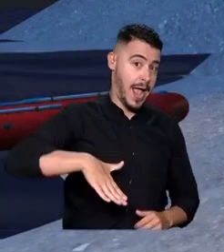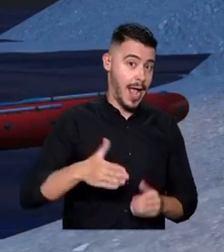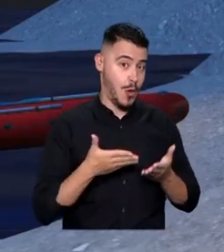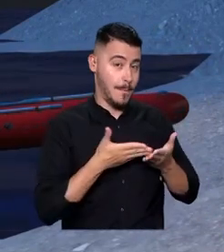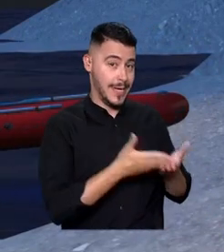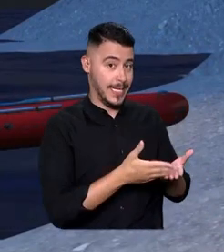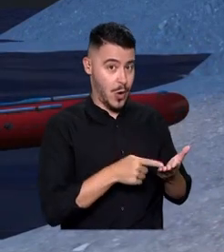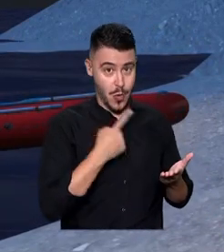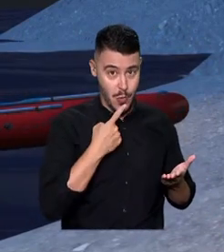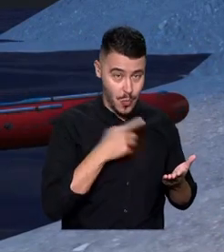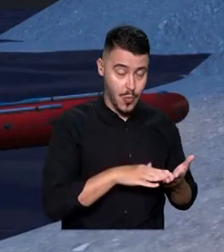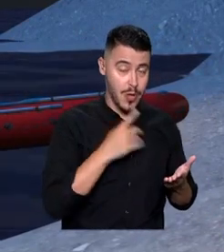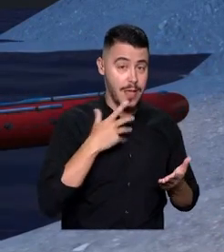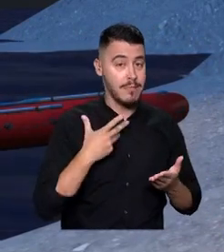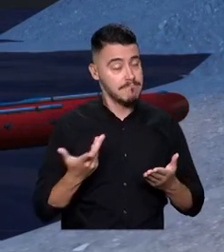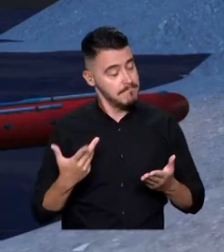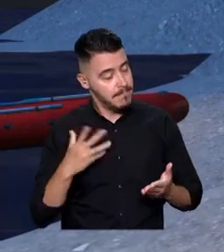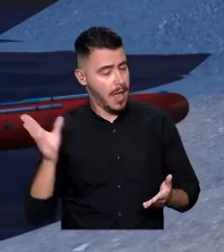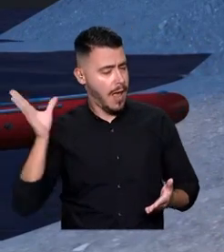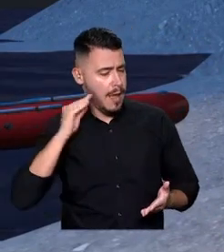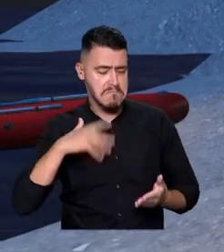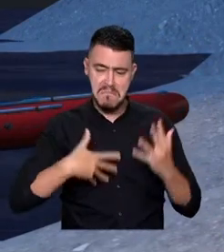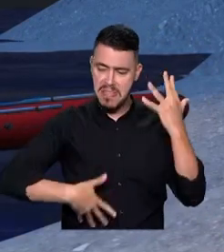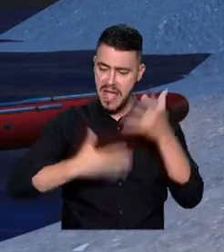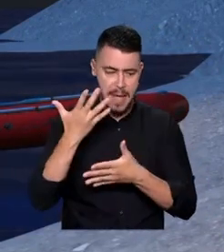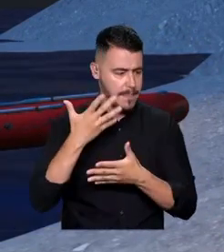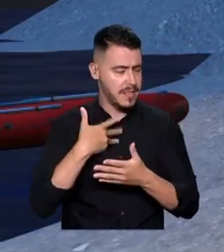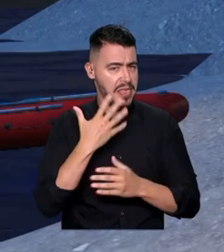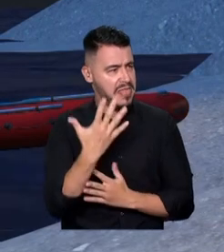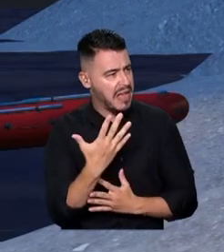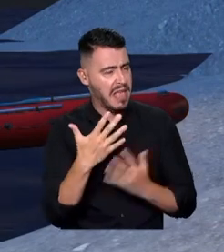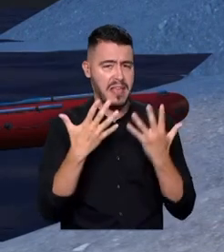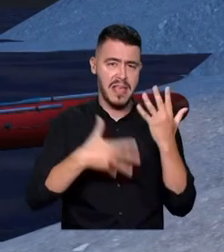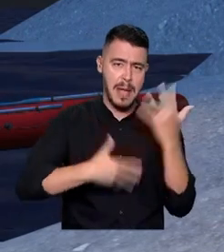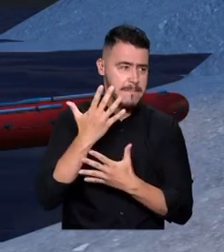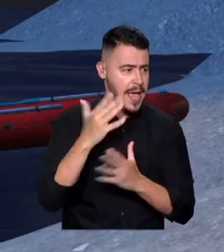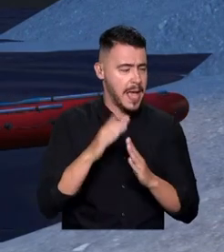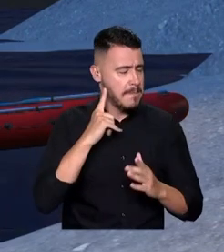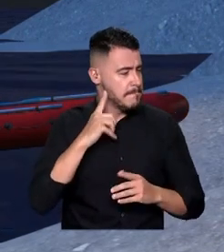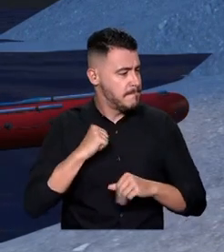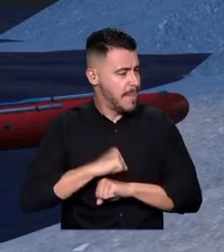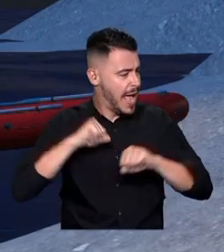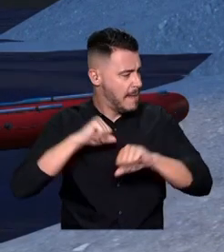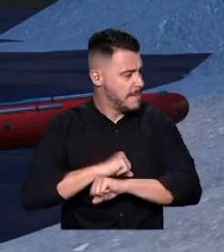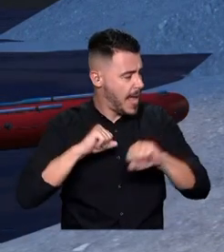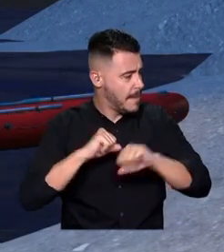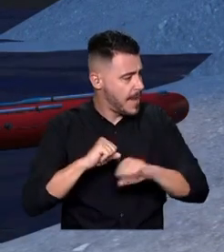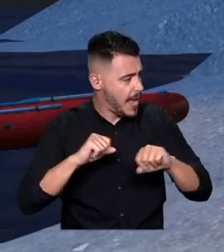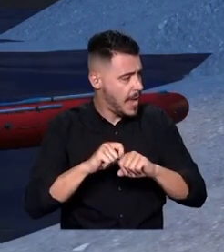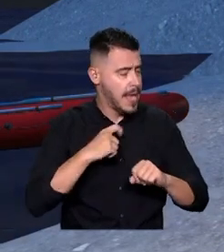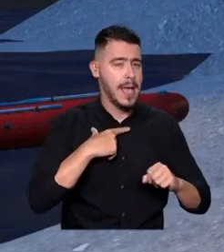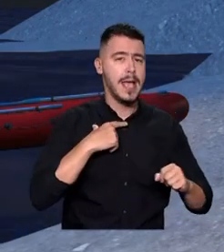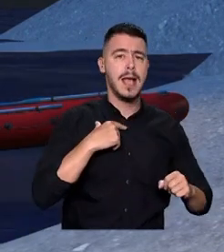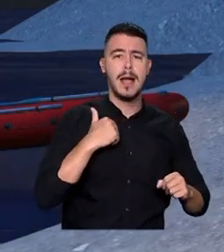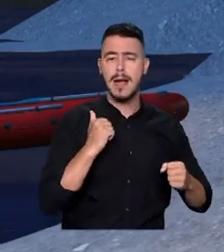κόλπο, που λέει άκουσα 10-15 κρίξεις. Και όταν πήγα, είδα και μια βάρκα να πηγαινόρχεται.